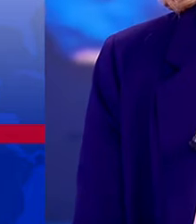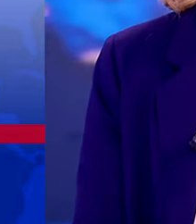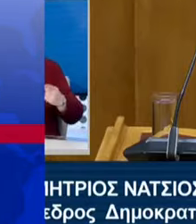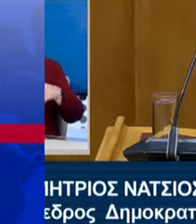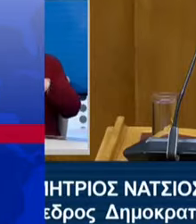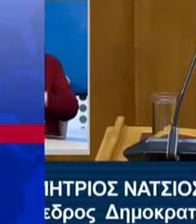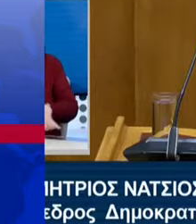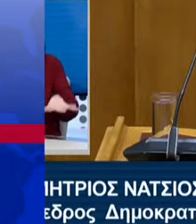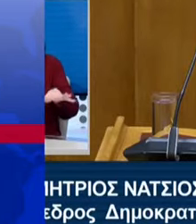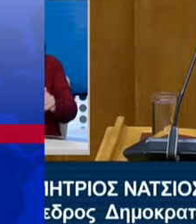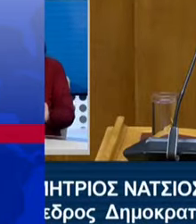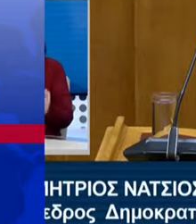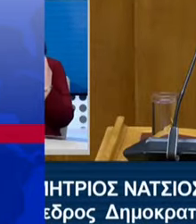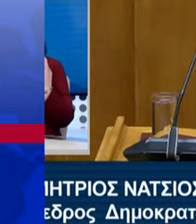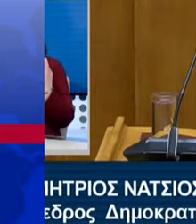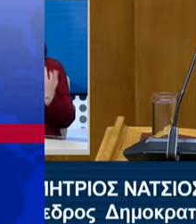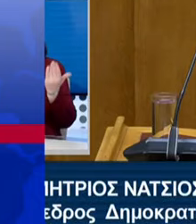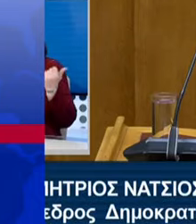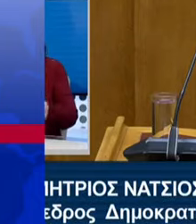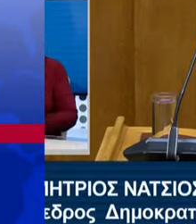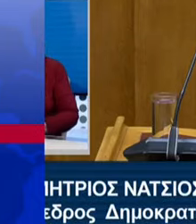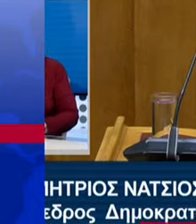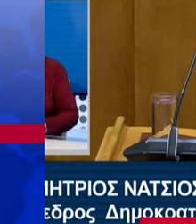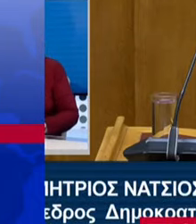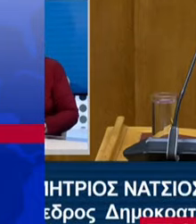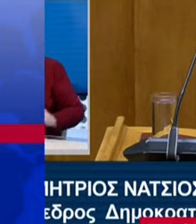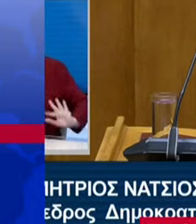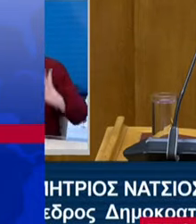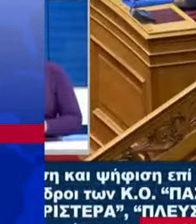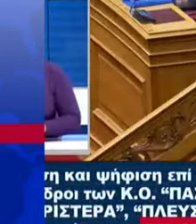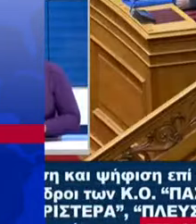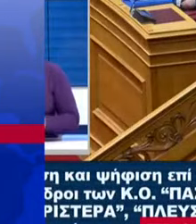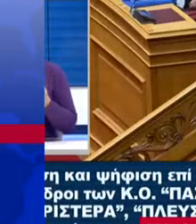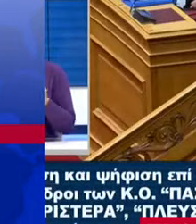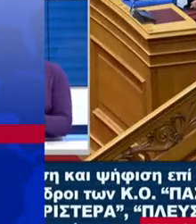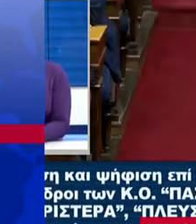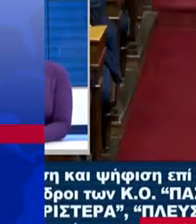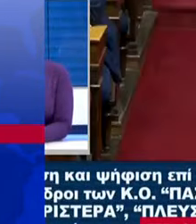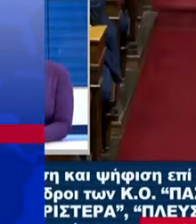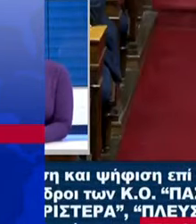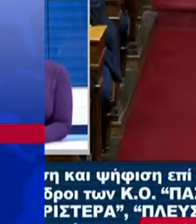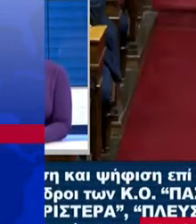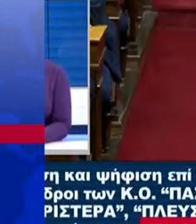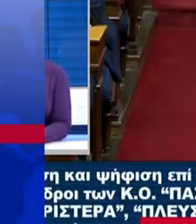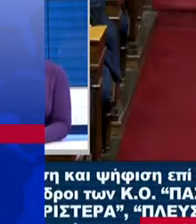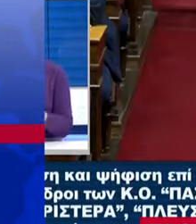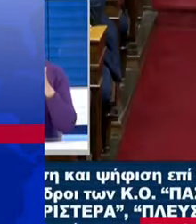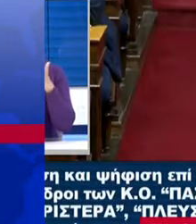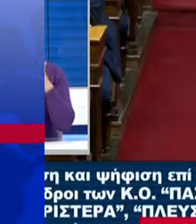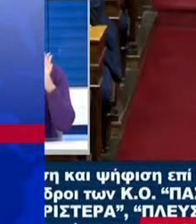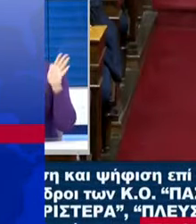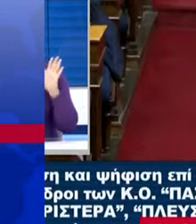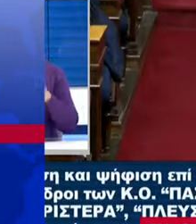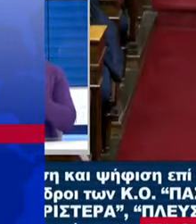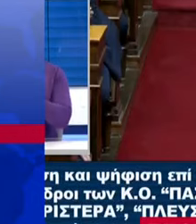Ναι, Σία, και όλοι οι πολιτικοί αρχηγοί που έχουν τοποθετηθεί μέχρι τώρα έχουν χρησιμοποιήσει οξύς τόνους κατά της κυβέρνησης, χρησιμοποιώντας συντονισμένα